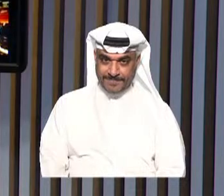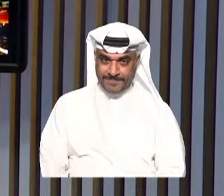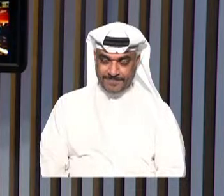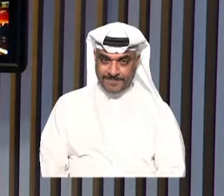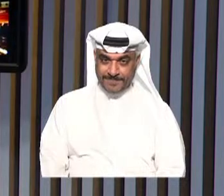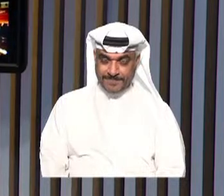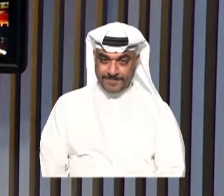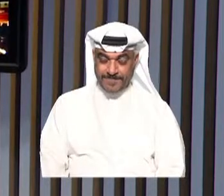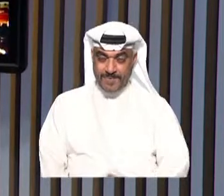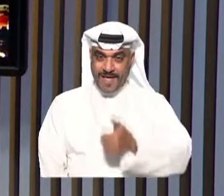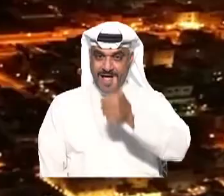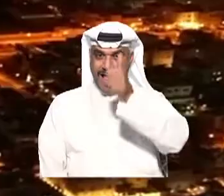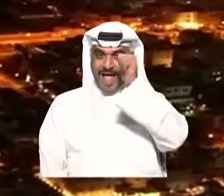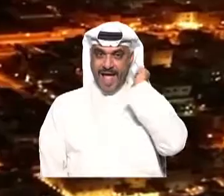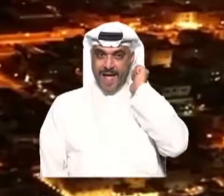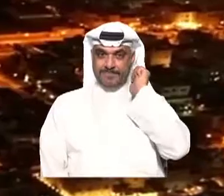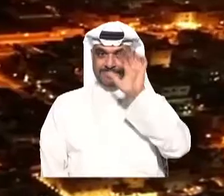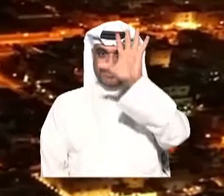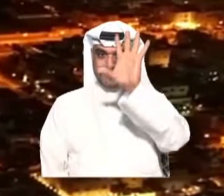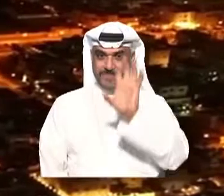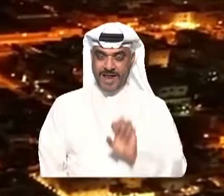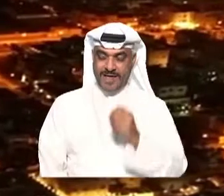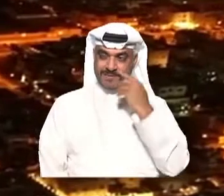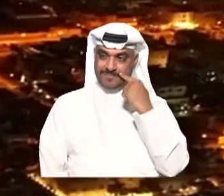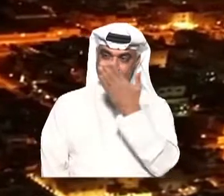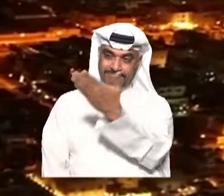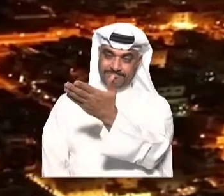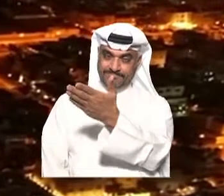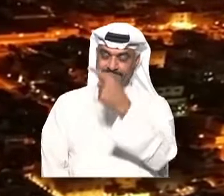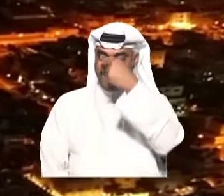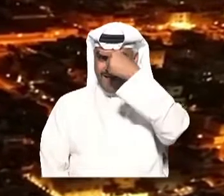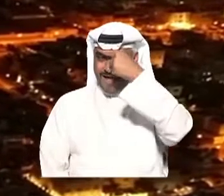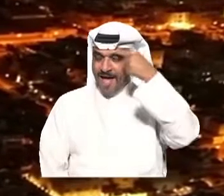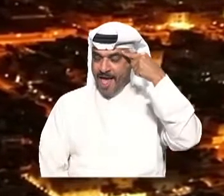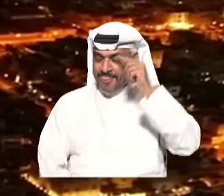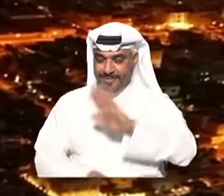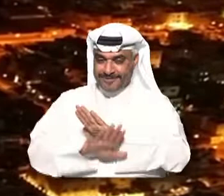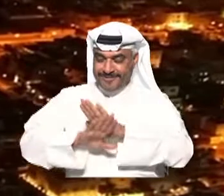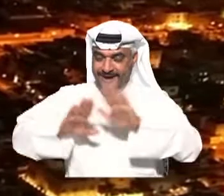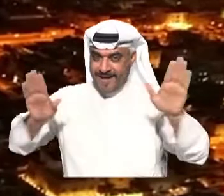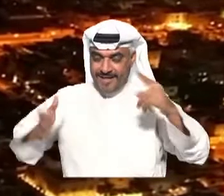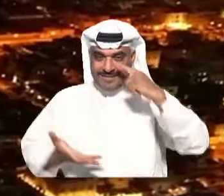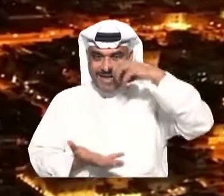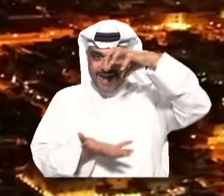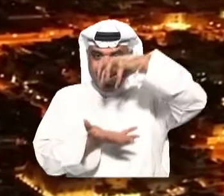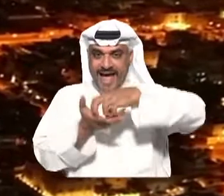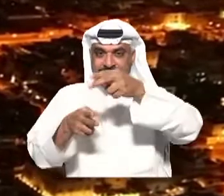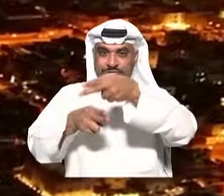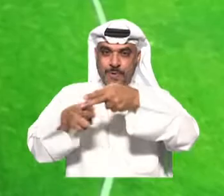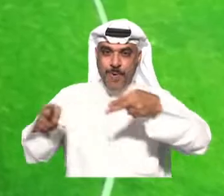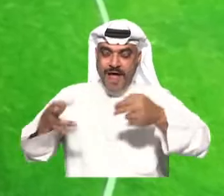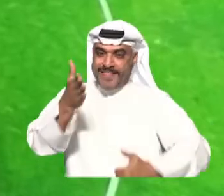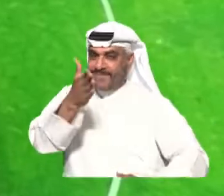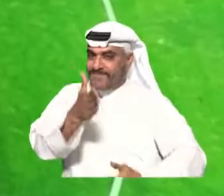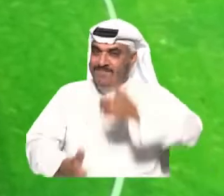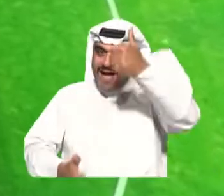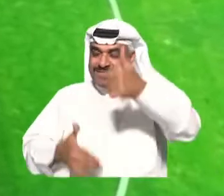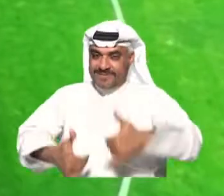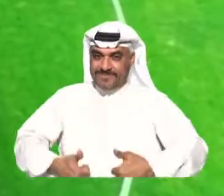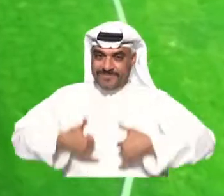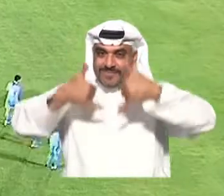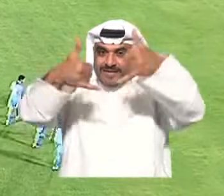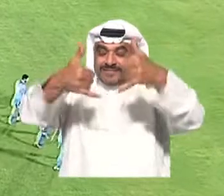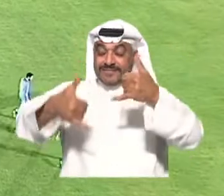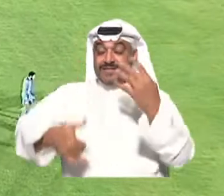ليلة الحسم لدورينا كان قدرها أن تكون في المحطة قبل الأخيرة من عمر الدوري، فللمرة الرابعة